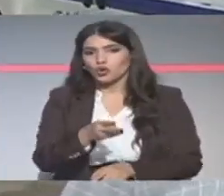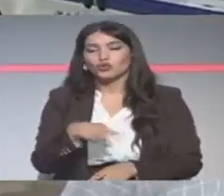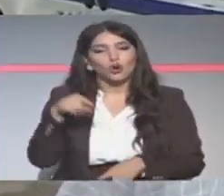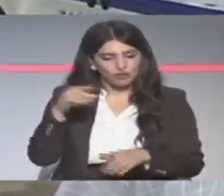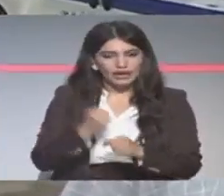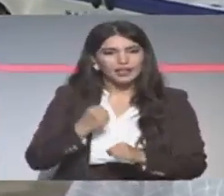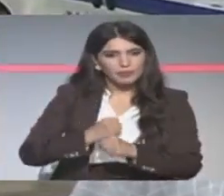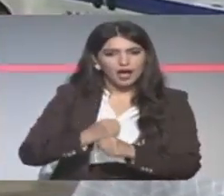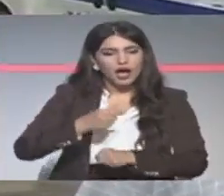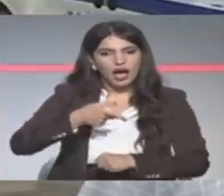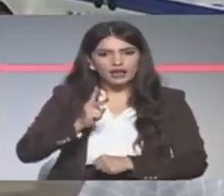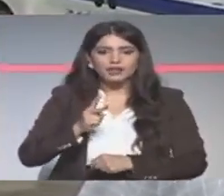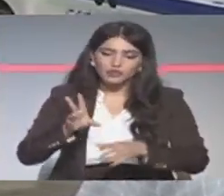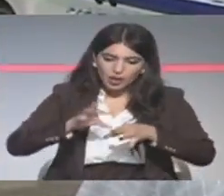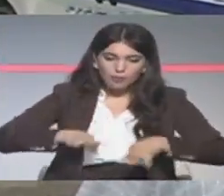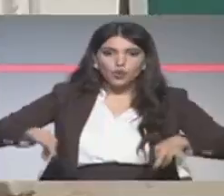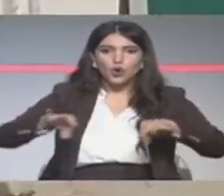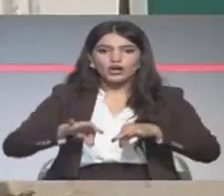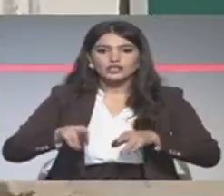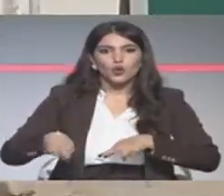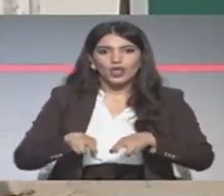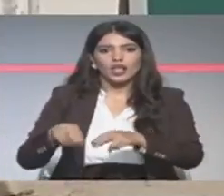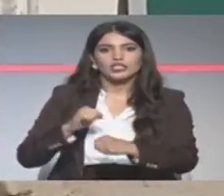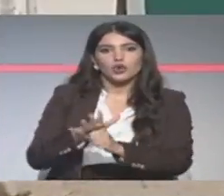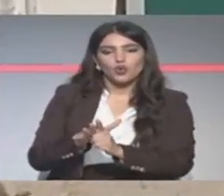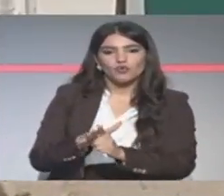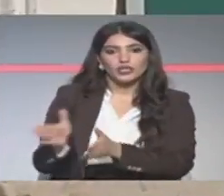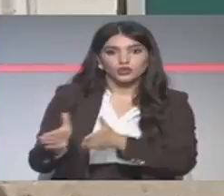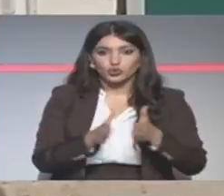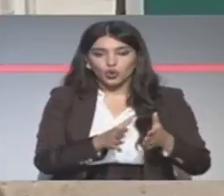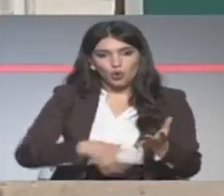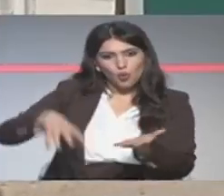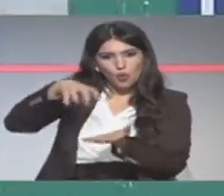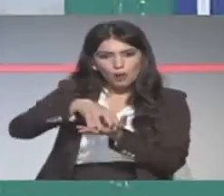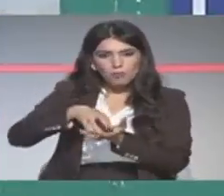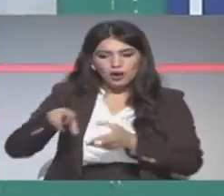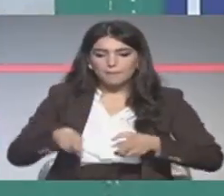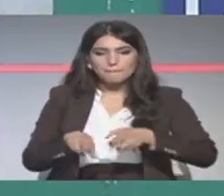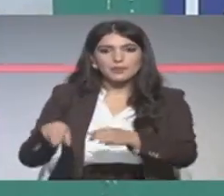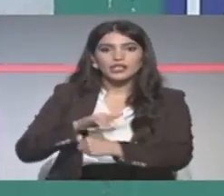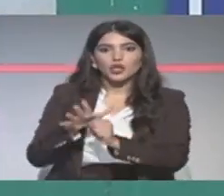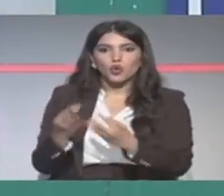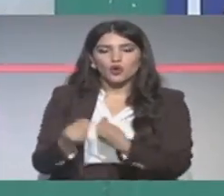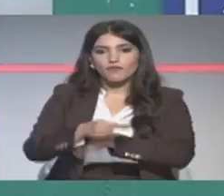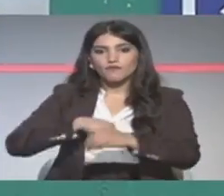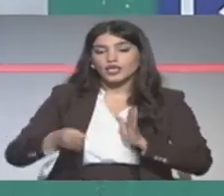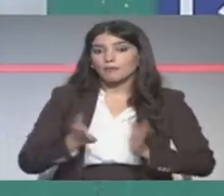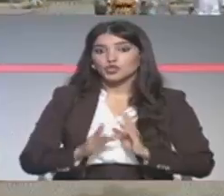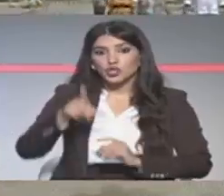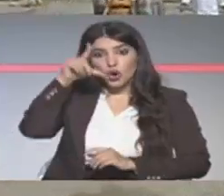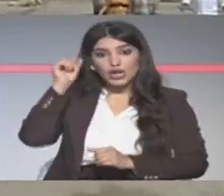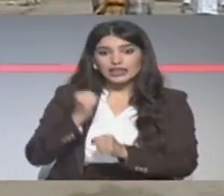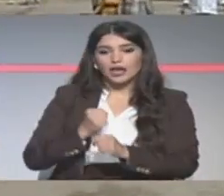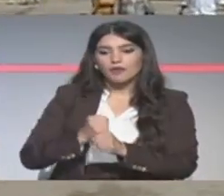الاجتهاد بتخصيص سيركوي كوفيد. وحدة تقصي فيروس كورونا الموجودة في المستشفى الجهوي بسيدي بوزيد تعمل في